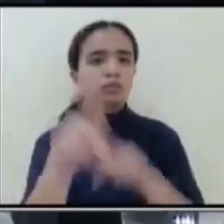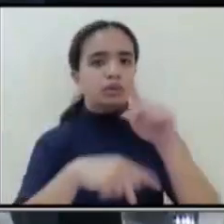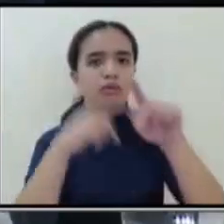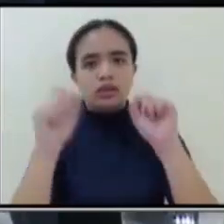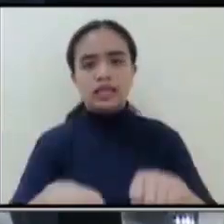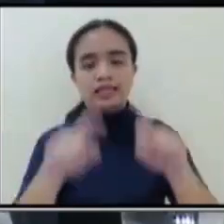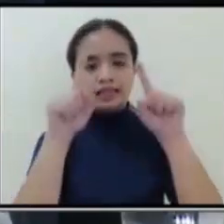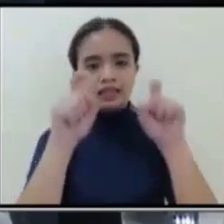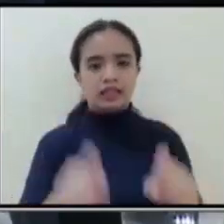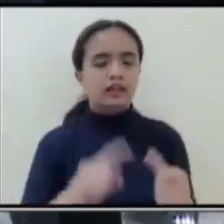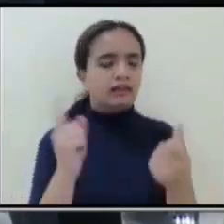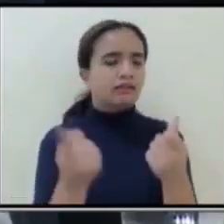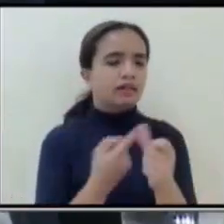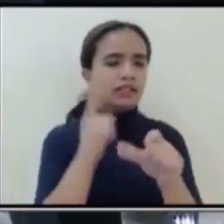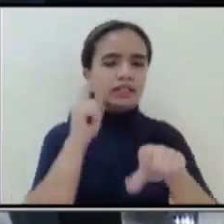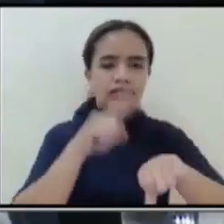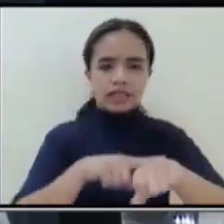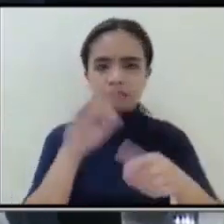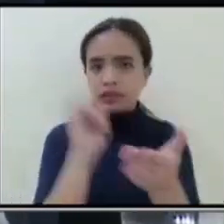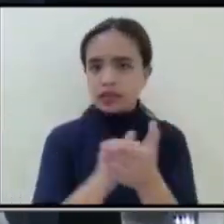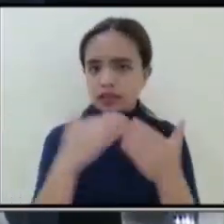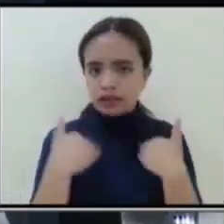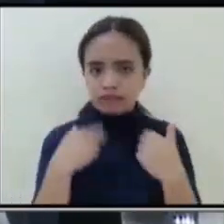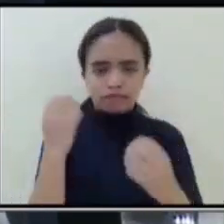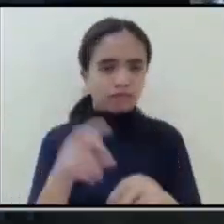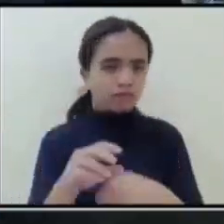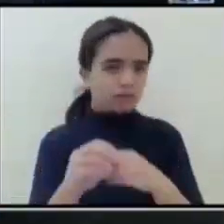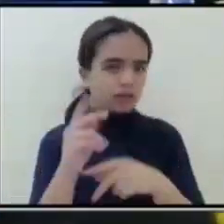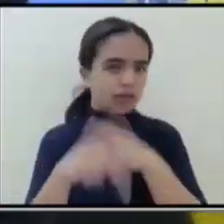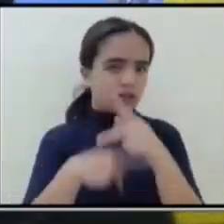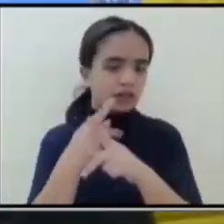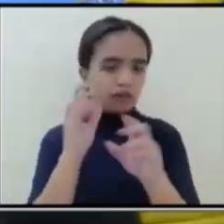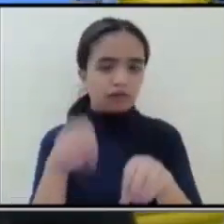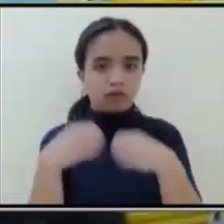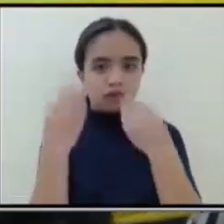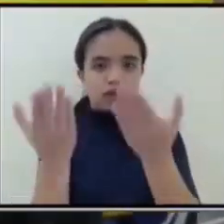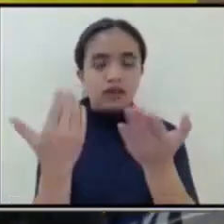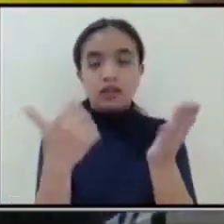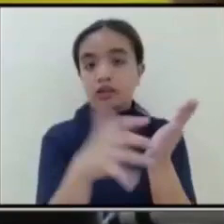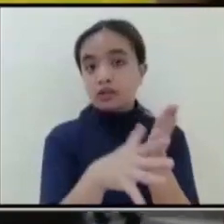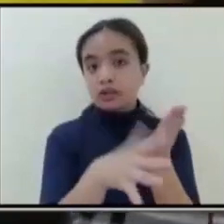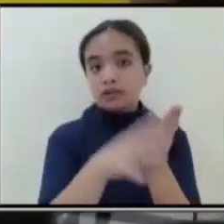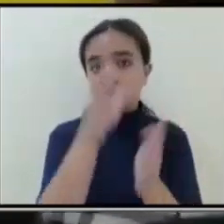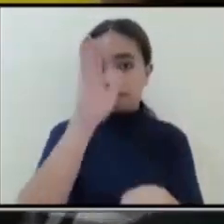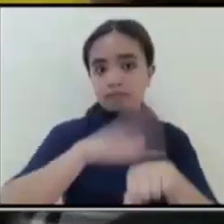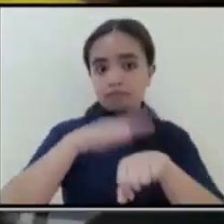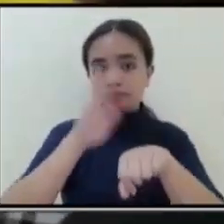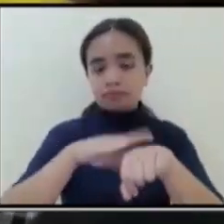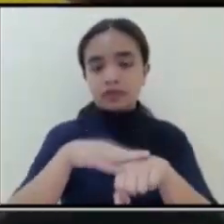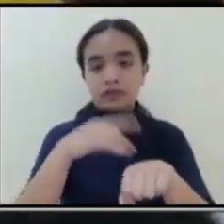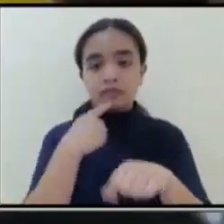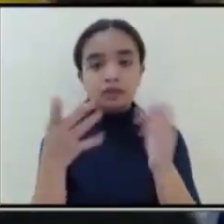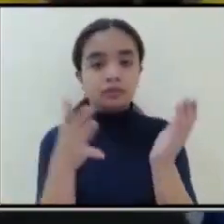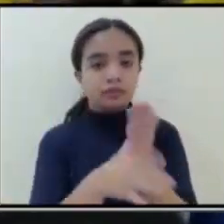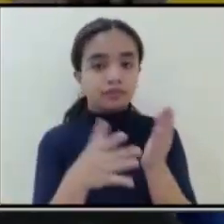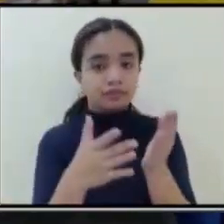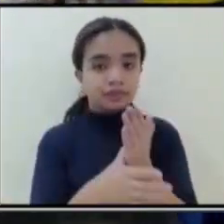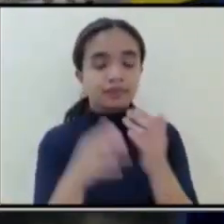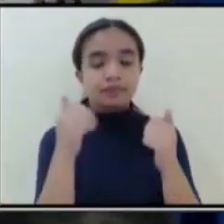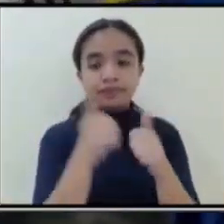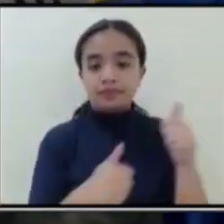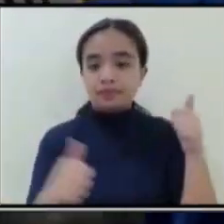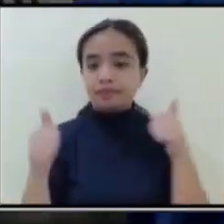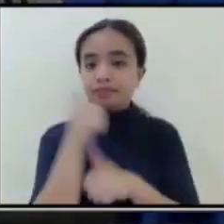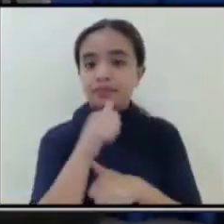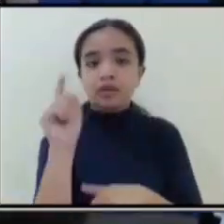ganun klase na offer. Pero nagbabala pa rin ang COMELEC. Sinabihan mismo ni COMELEC Chairman George Erwin Garcia, ang